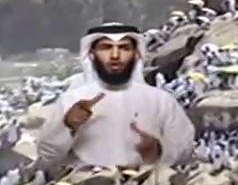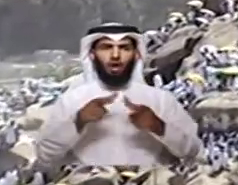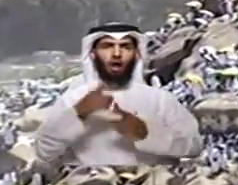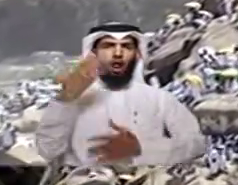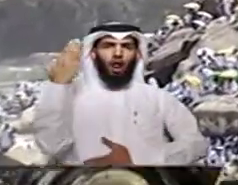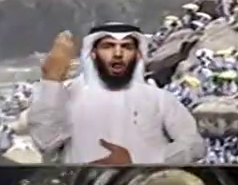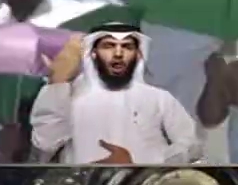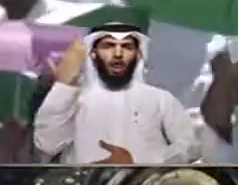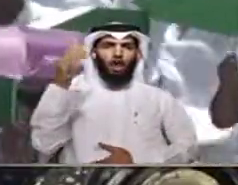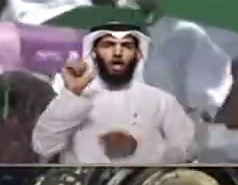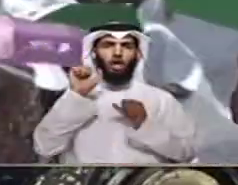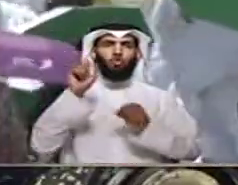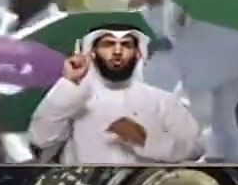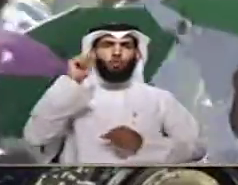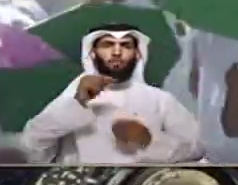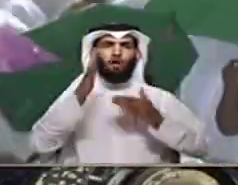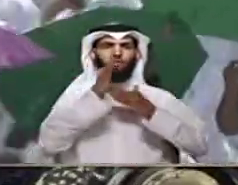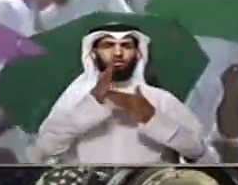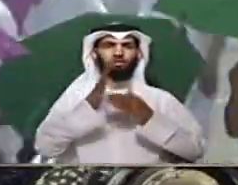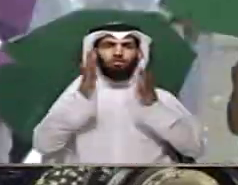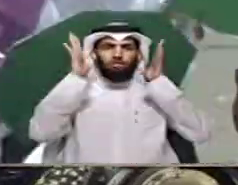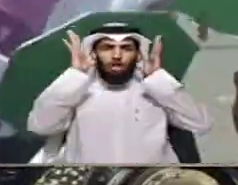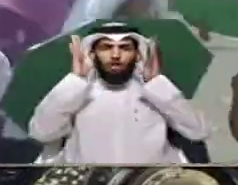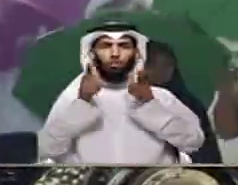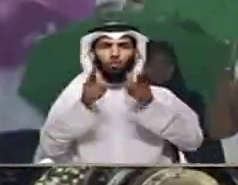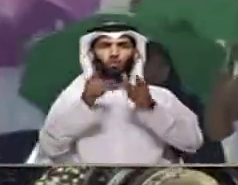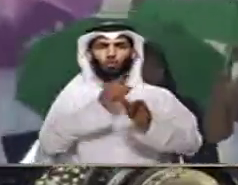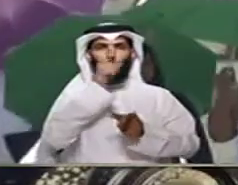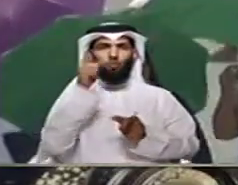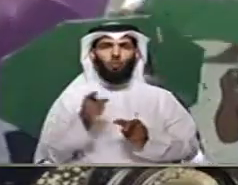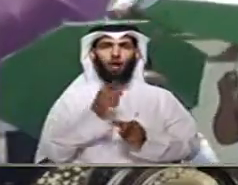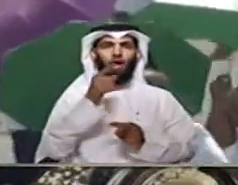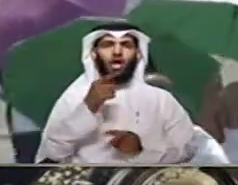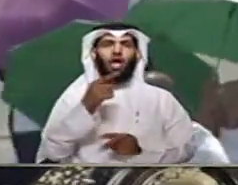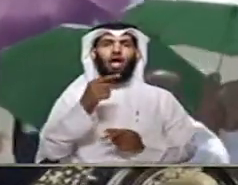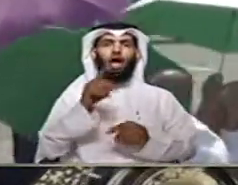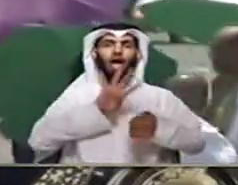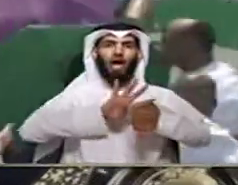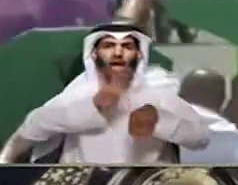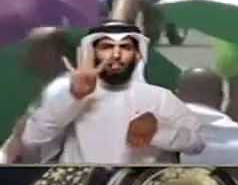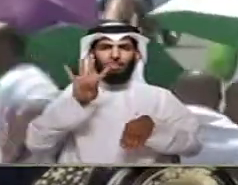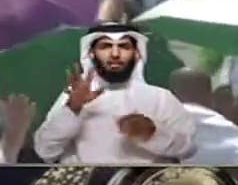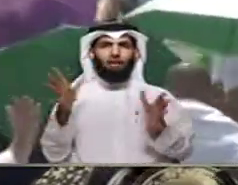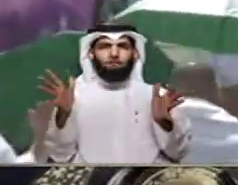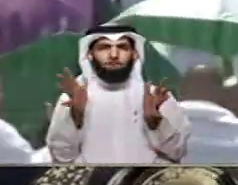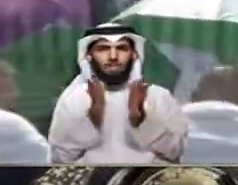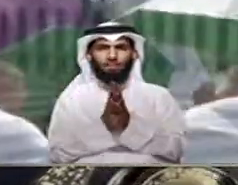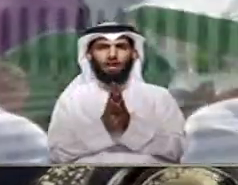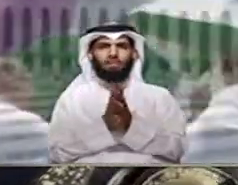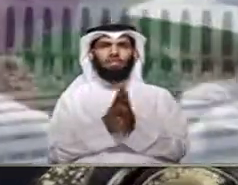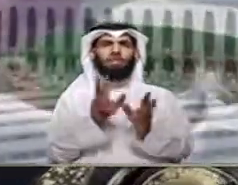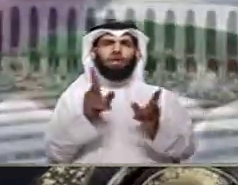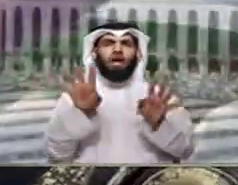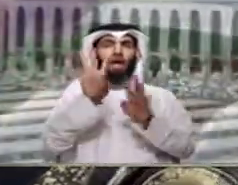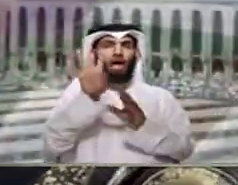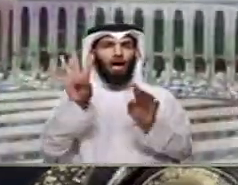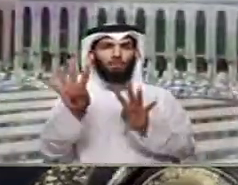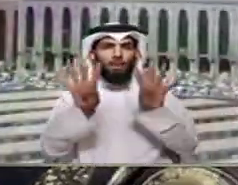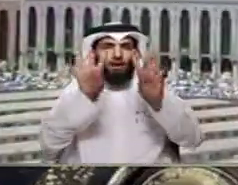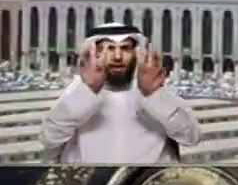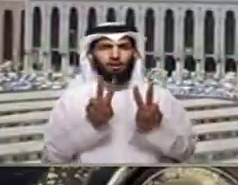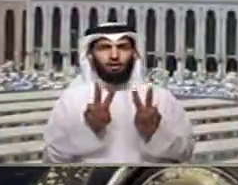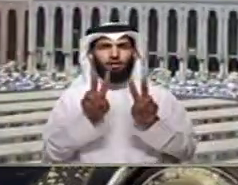يوم عرفات، ثم أدوا صلاتي الظهر والعصر بأذان وإقامتين جمعا وقصرا اقتداء بسنة الرسول صلى